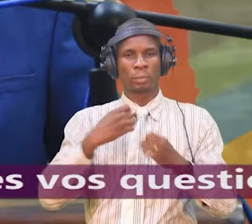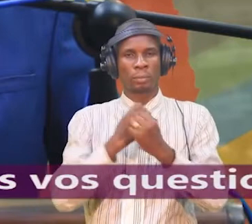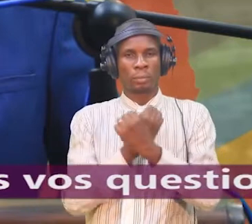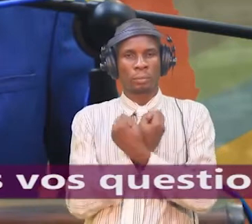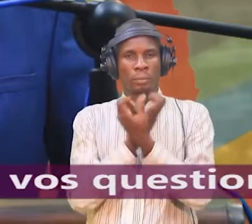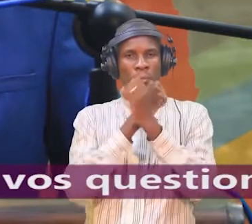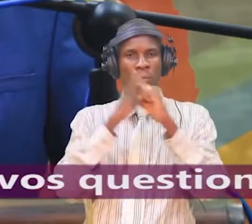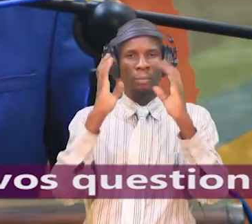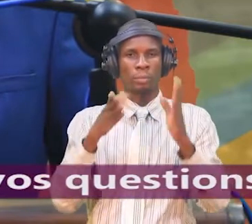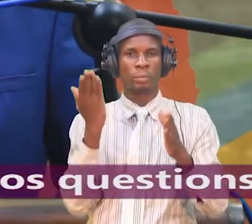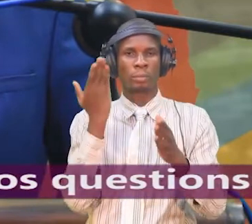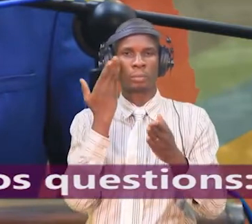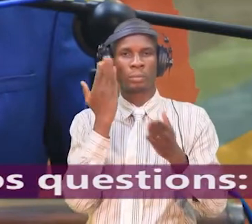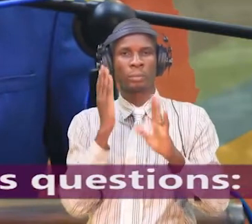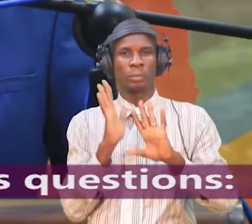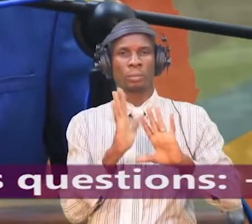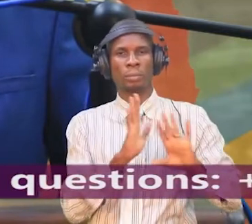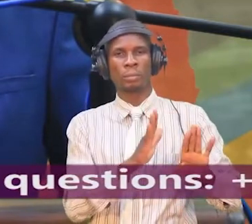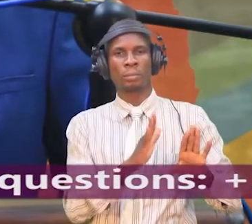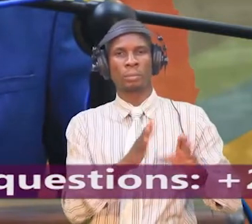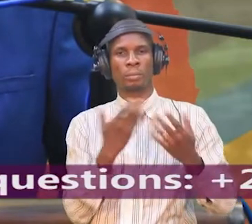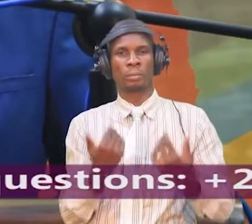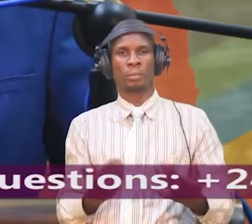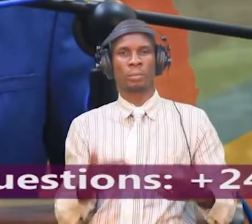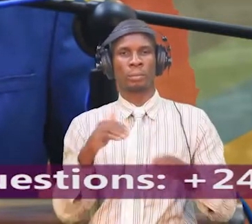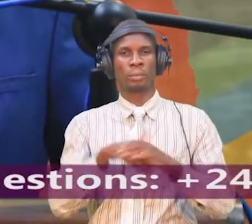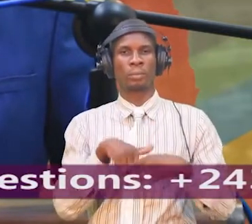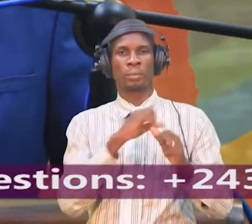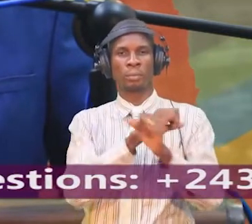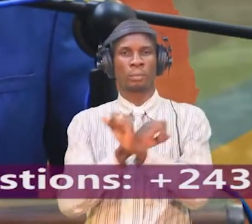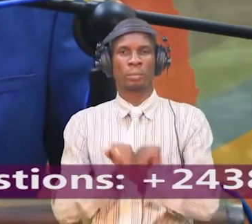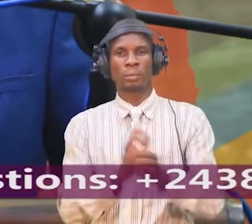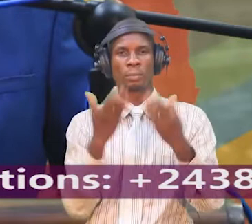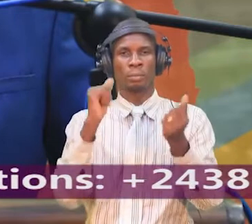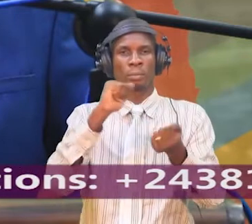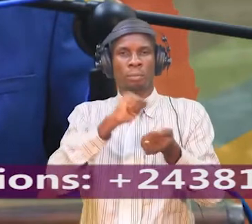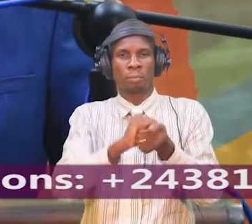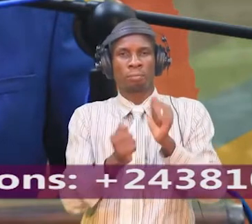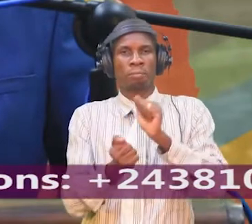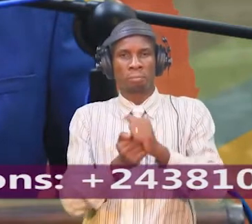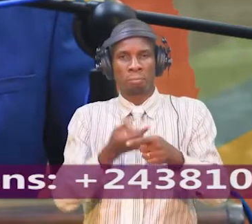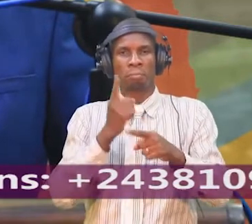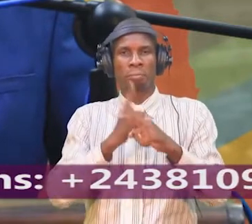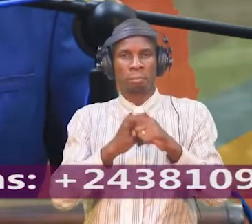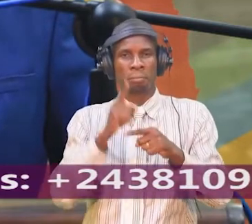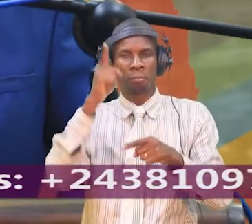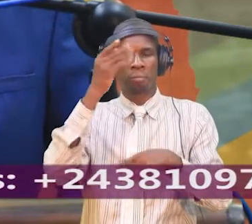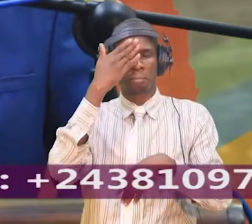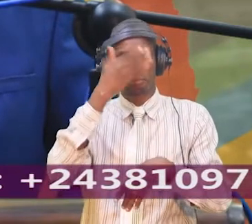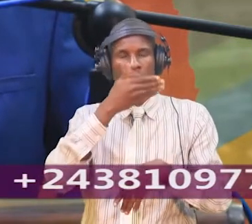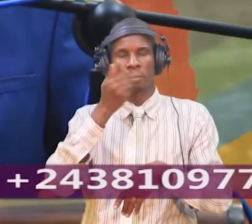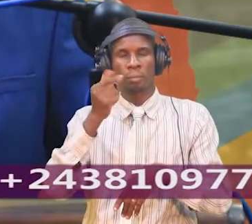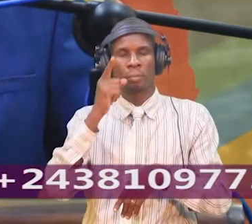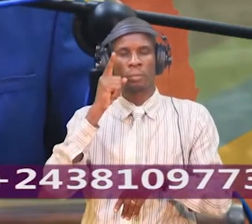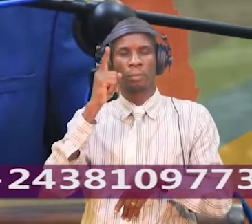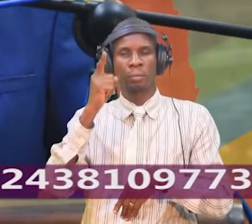mitema na biso pete pona koyamba yo. Tata na biso tolingiete o tika la kobate la bana na yo nyonso na kati ya